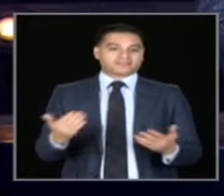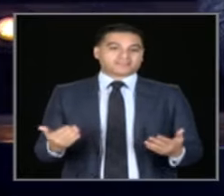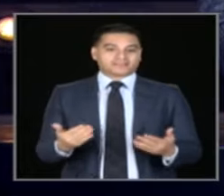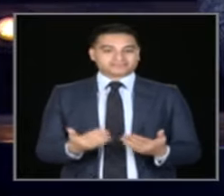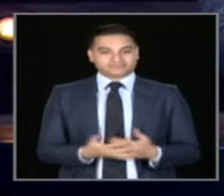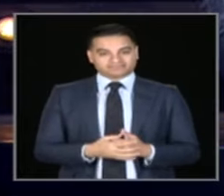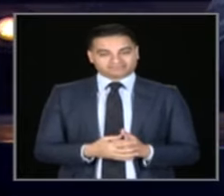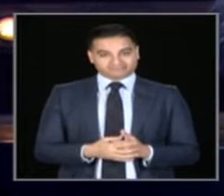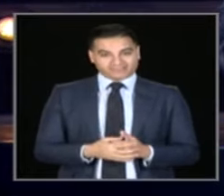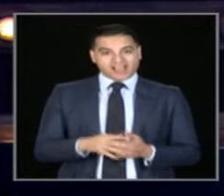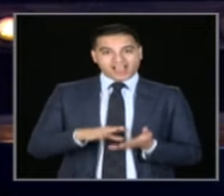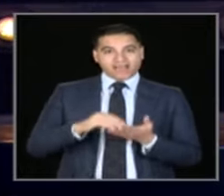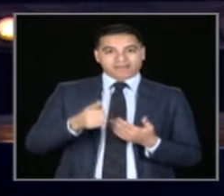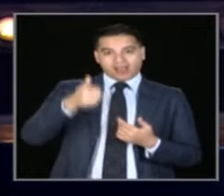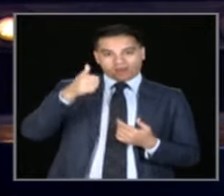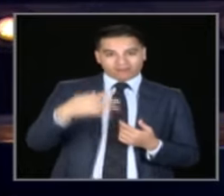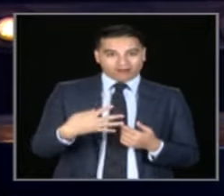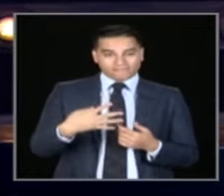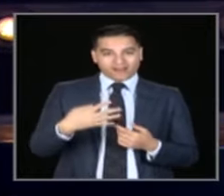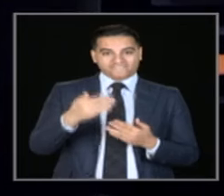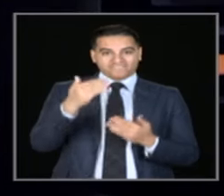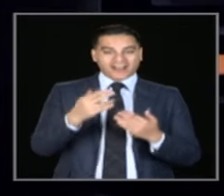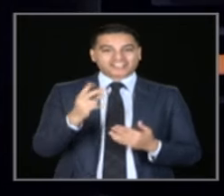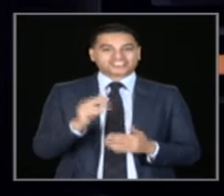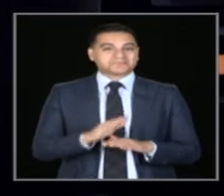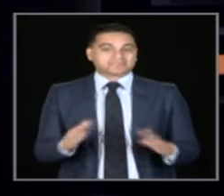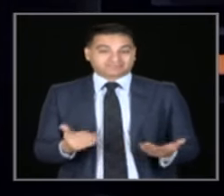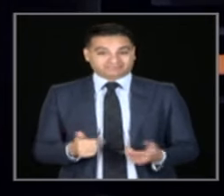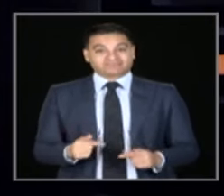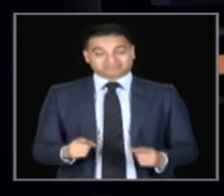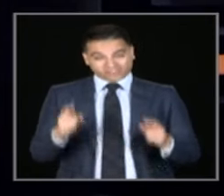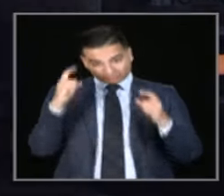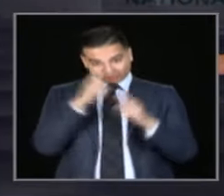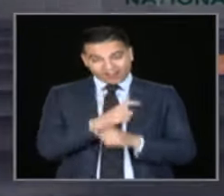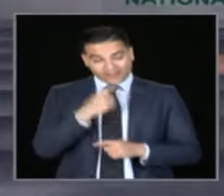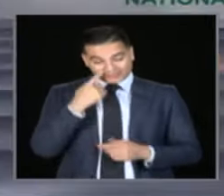والرابع في الإجابات الصحيحة، عشان كده أي حد هيكسب أي ماتش المجموعة تلقطها.